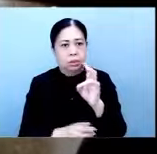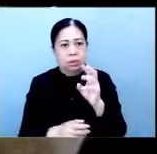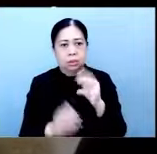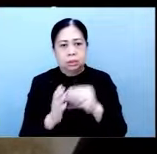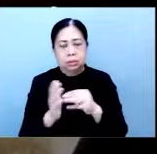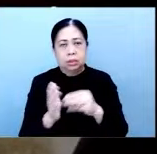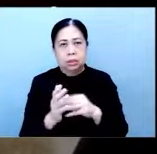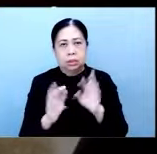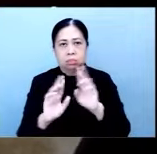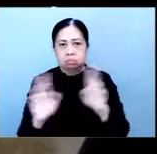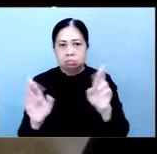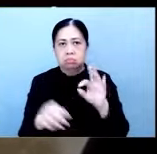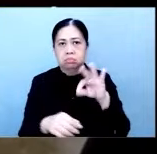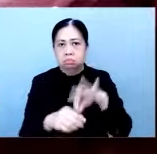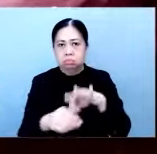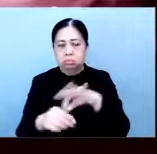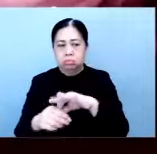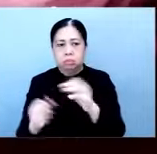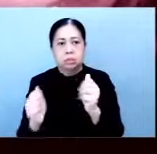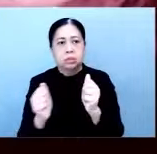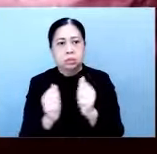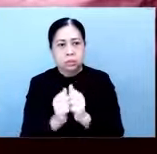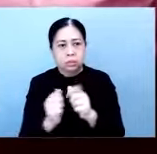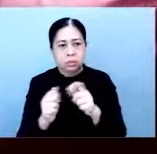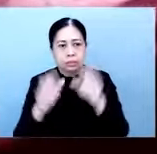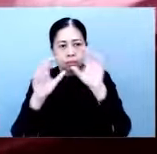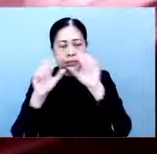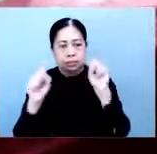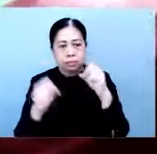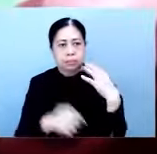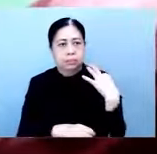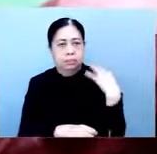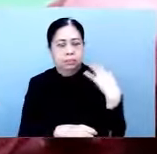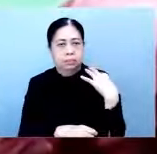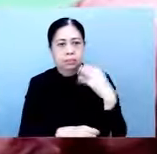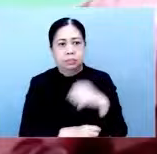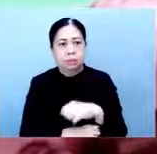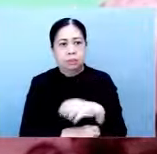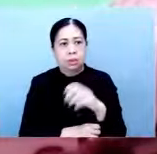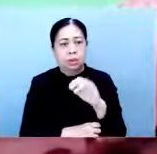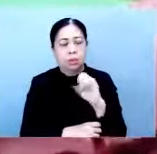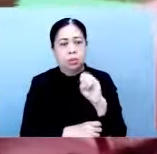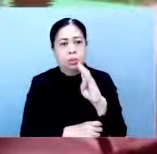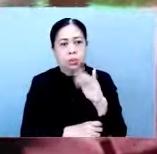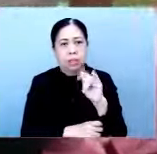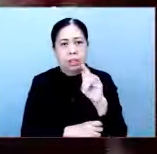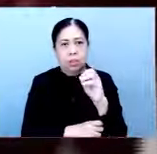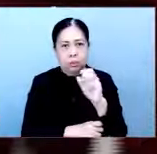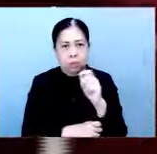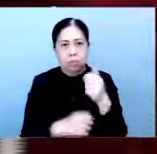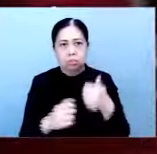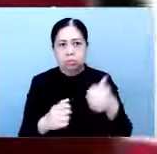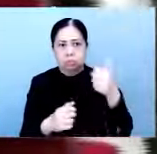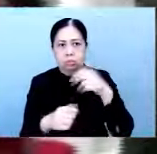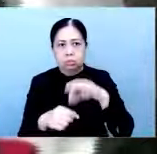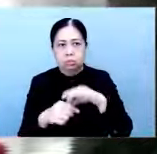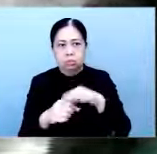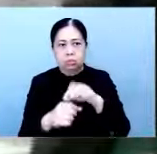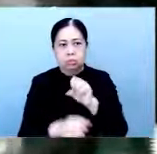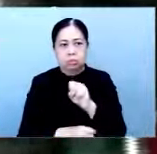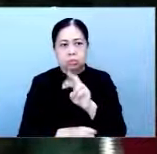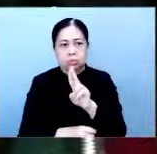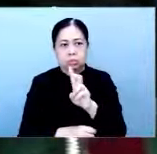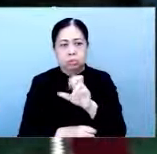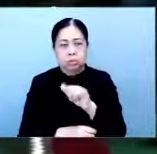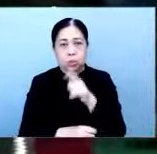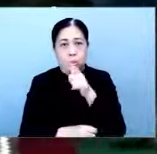ang nakatakdang bumoto. Kabilang dito ang presidential candidate na si Prabowo Subianto na nangunguna sa election survey. Kung